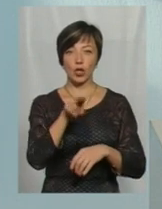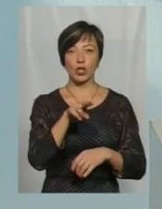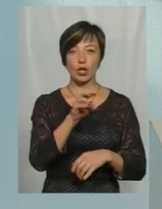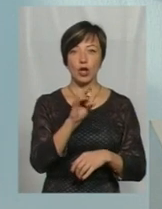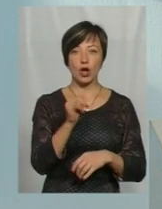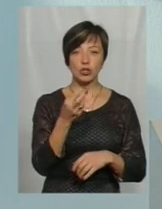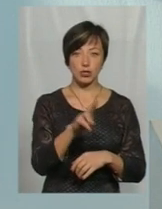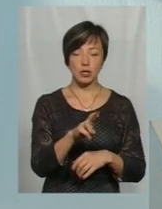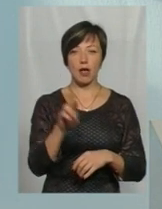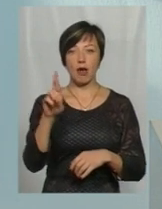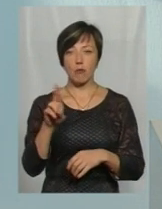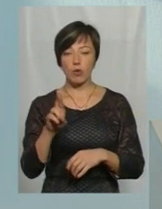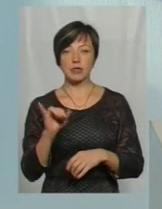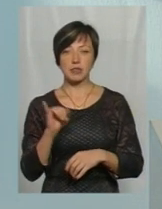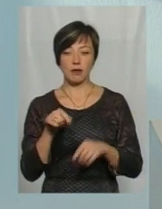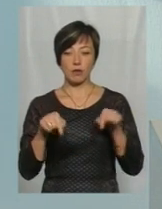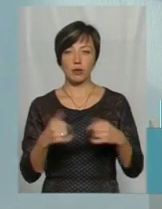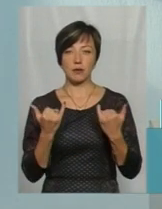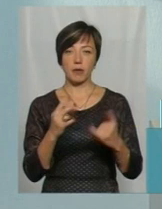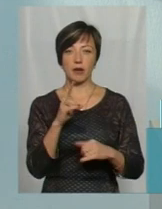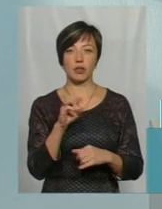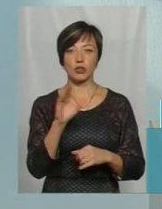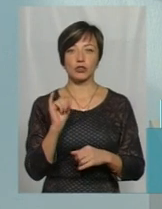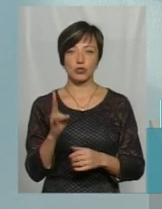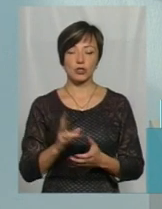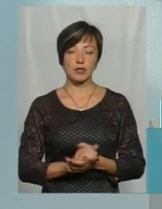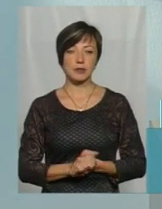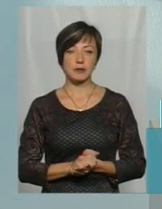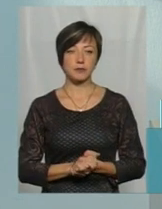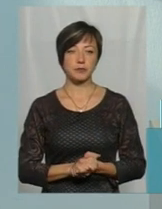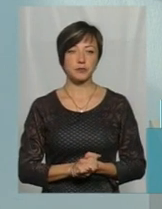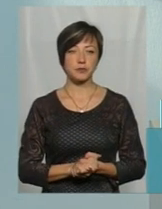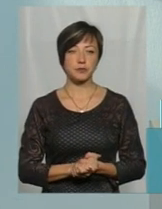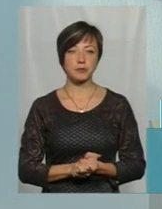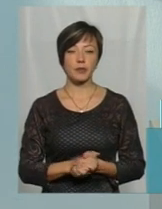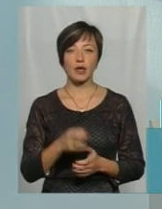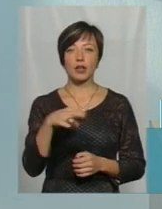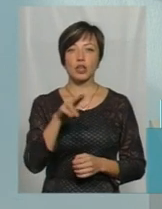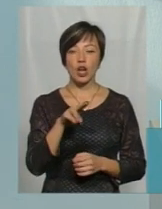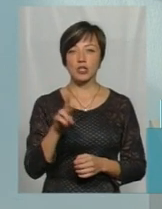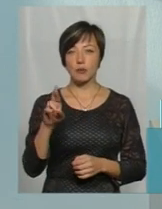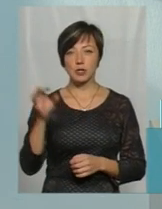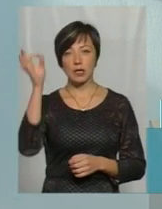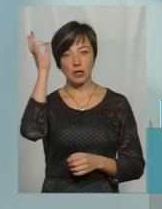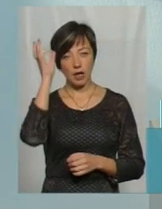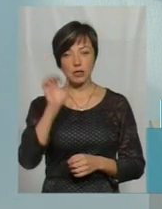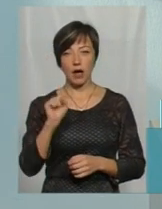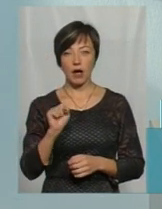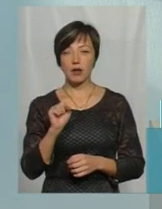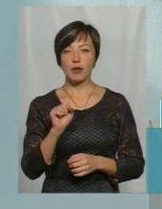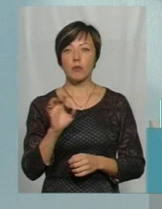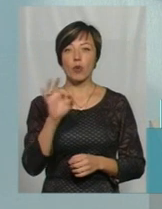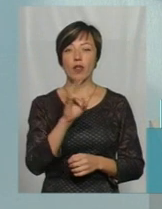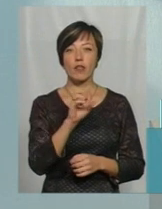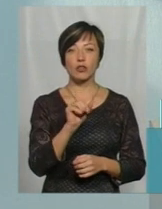Деражня, Ярмолинці і ось тепер даний спалах в Нетішині. От про Деражні, Ярмолинці ми згадали, а верніше